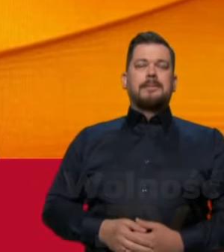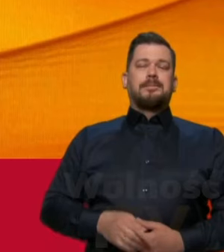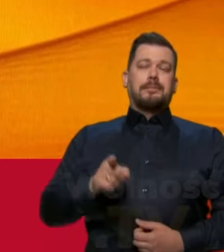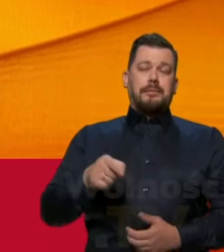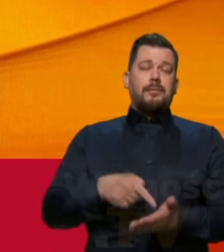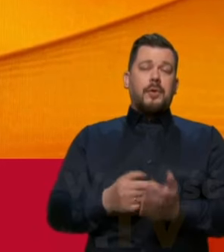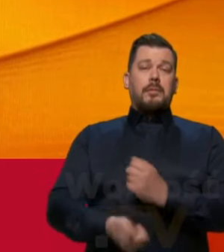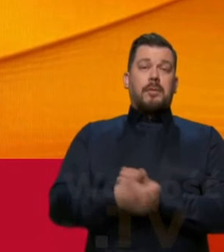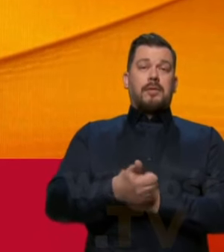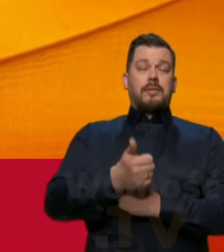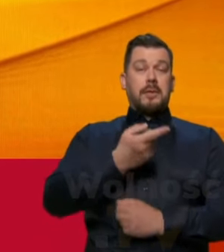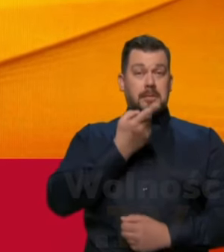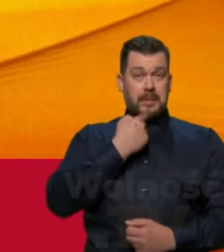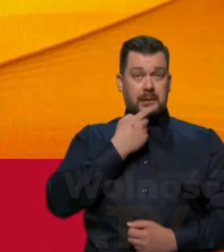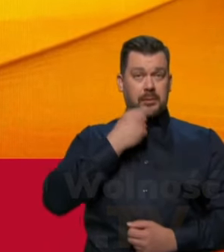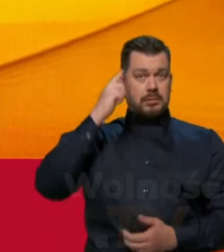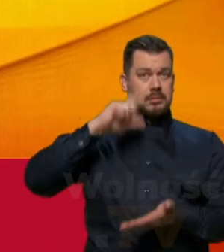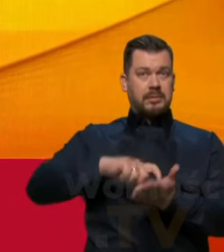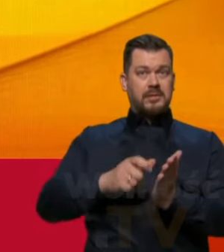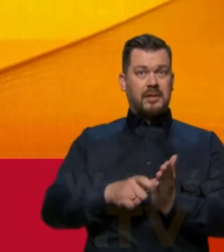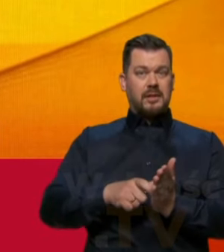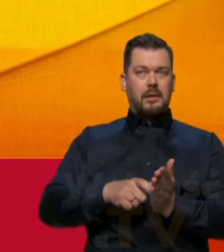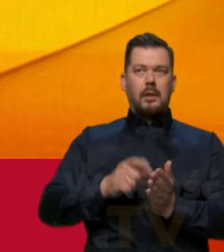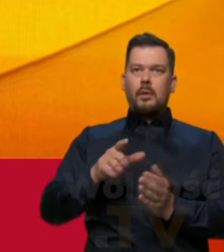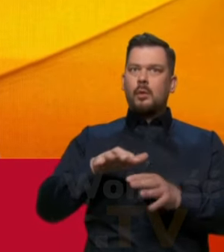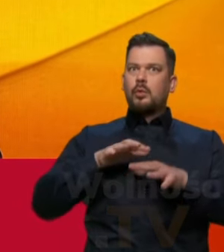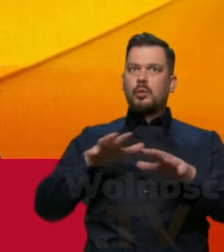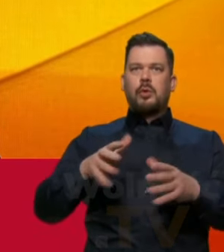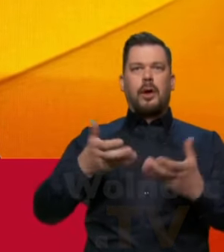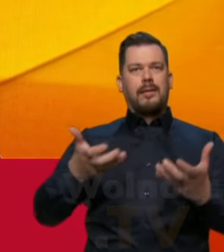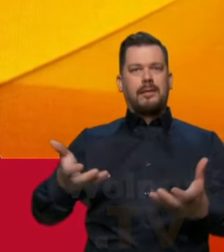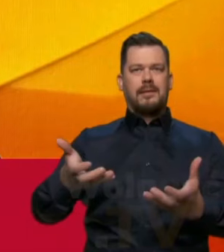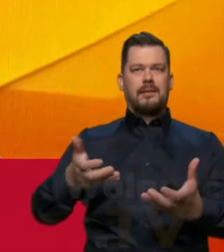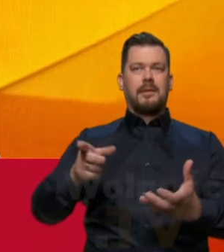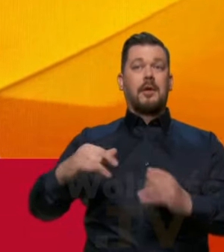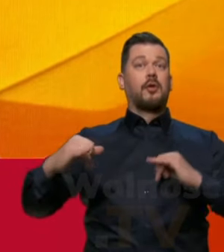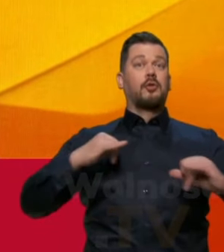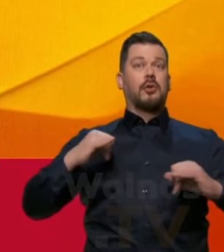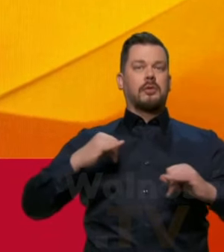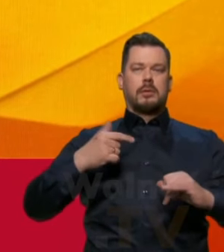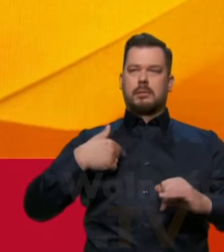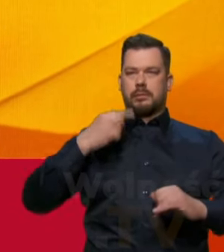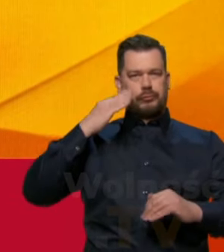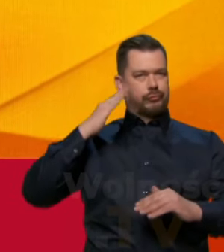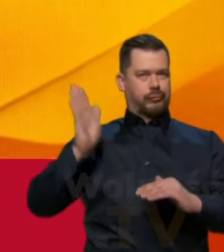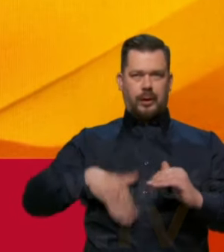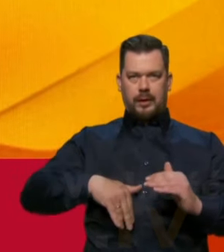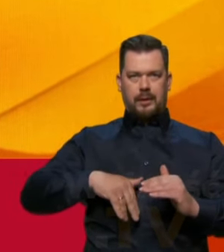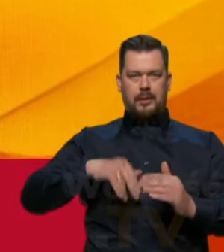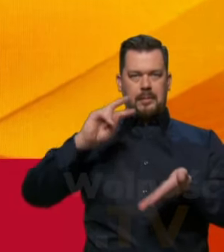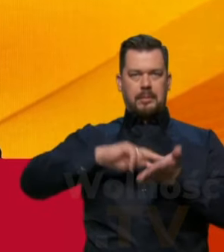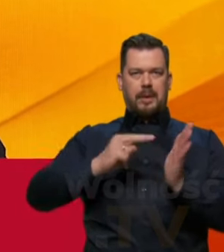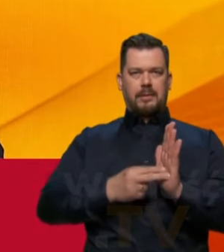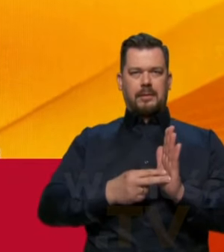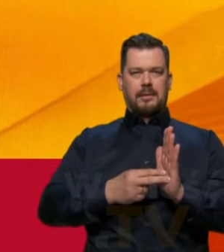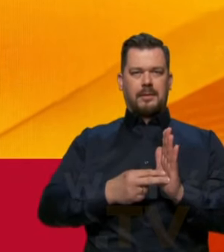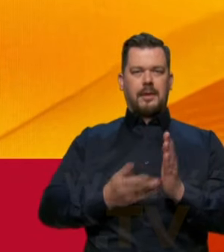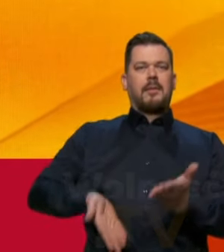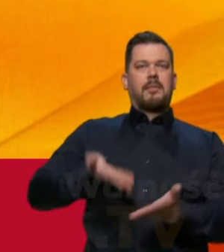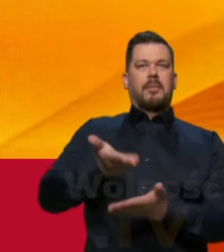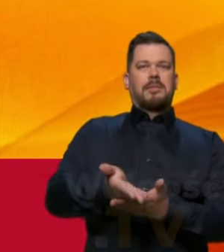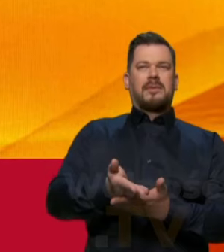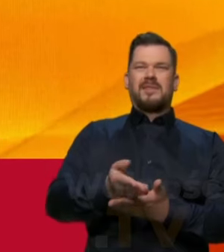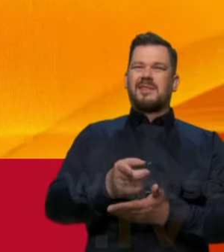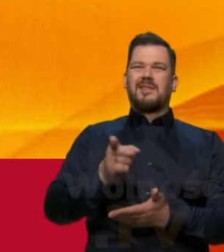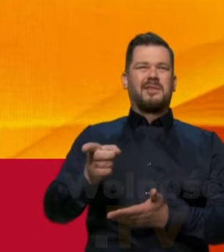to, że jest mało mieszkań, a wielkie zainteresowanie, jeszcze rząd pogorszył tą sytuację złymi programami mieszkaniowymi, które były de